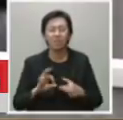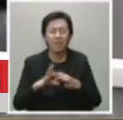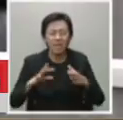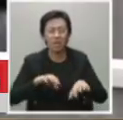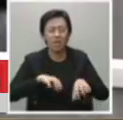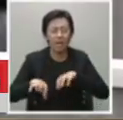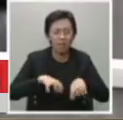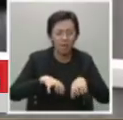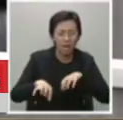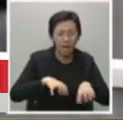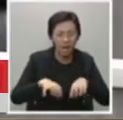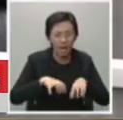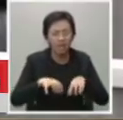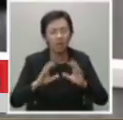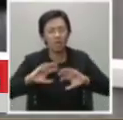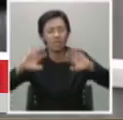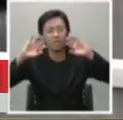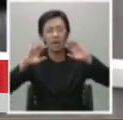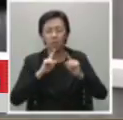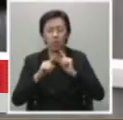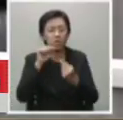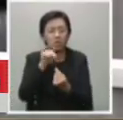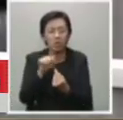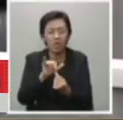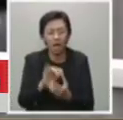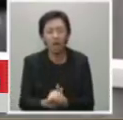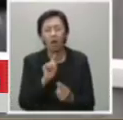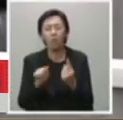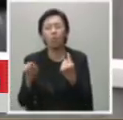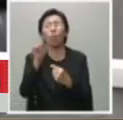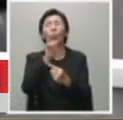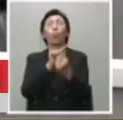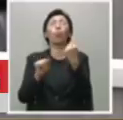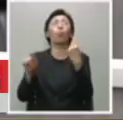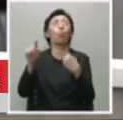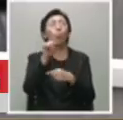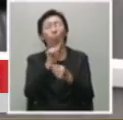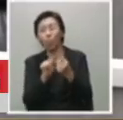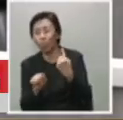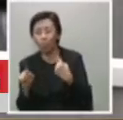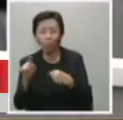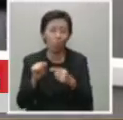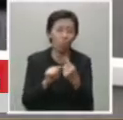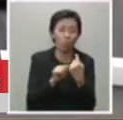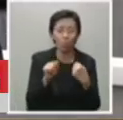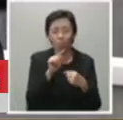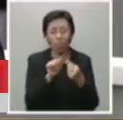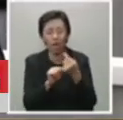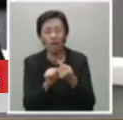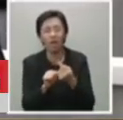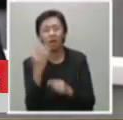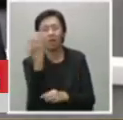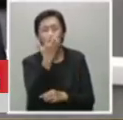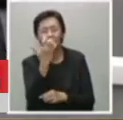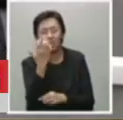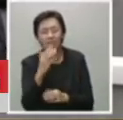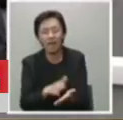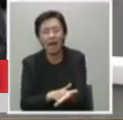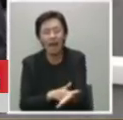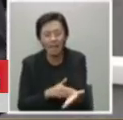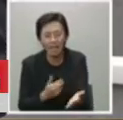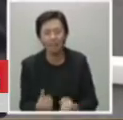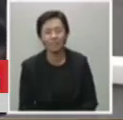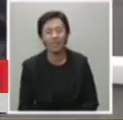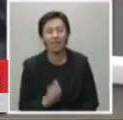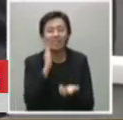การแผ่นดินของรัฐบาลชุดนี้เลยยังวนเวียนไปวีดวาดไปวีดวาดมาออกทีวีนานๆอะไรเงี้ย